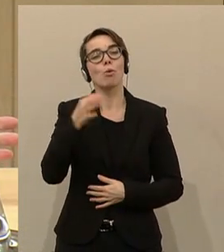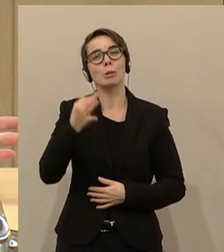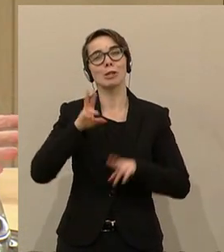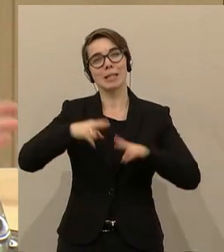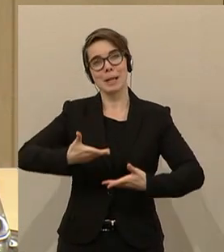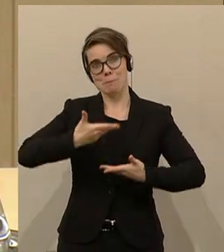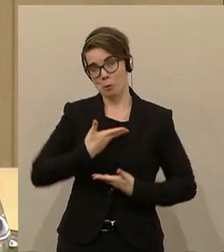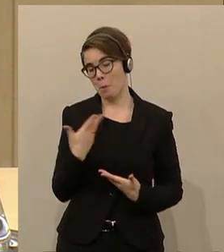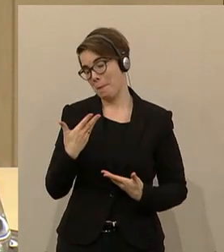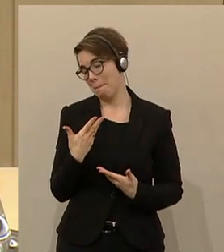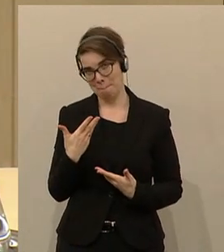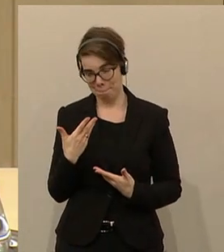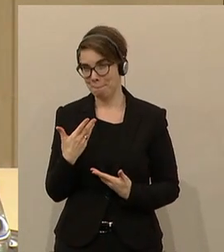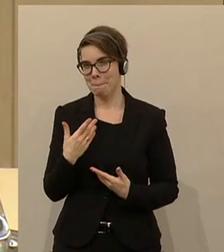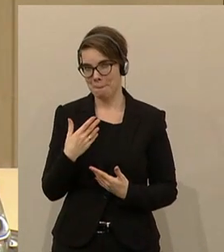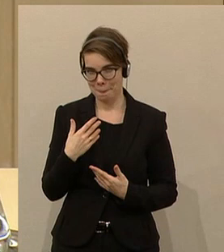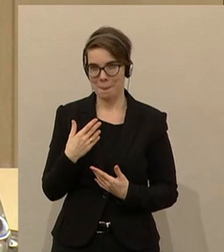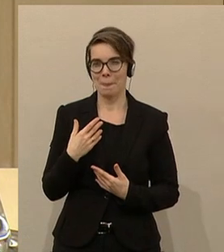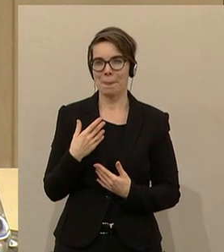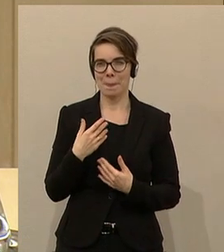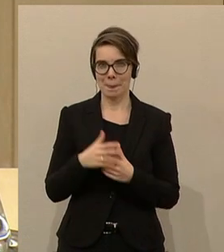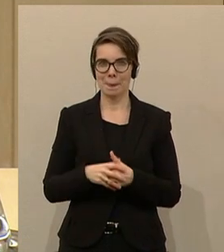durchzusetzen. Die Herren werden recht.